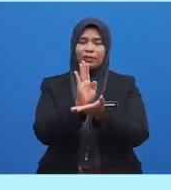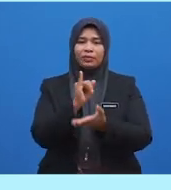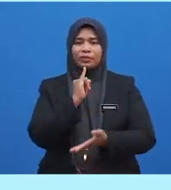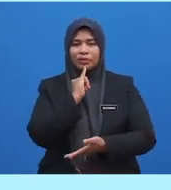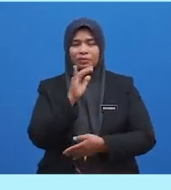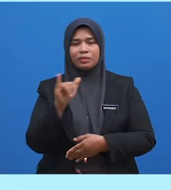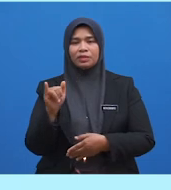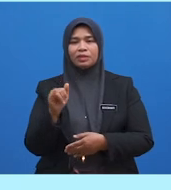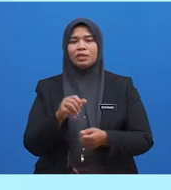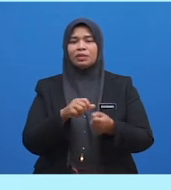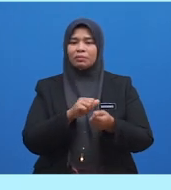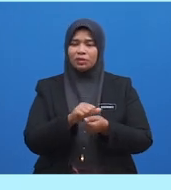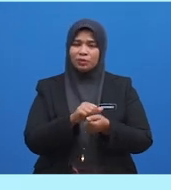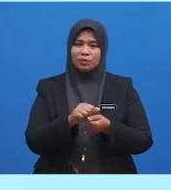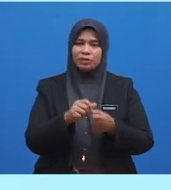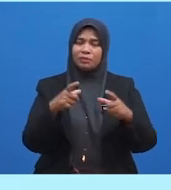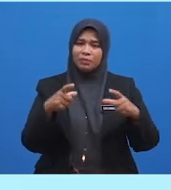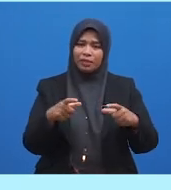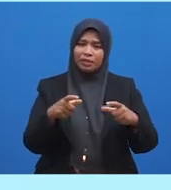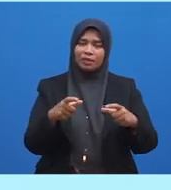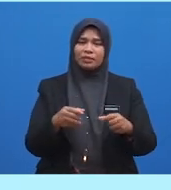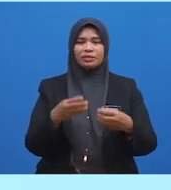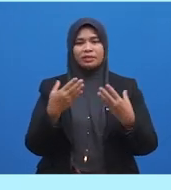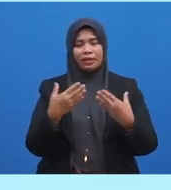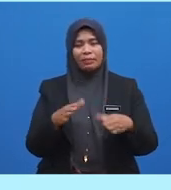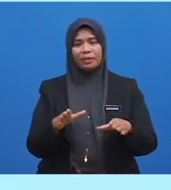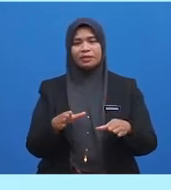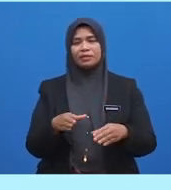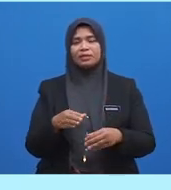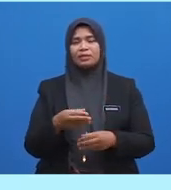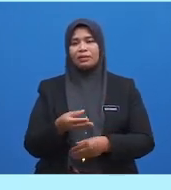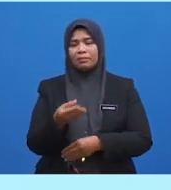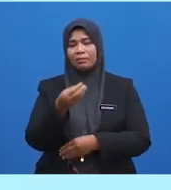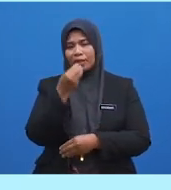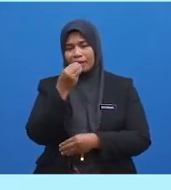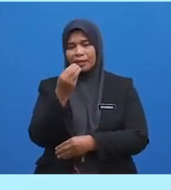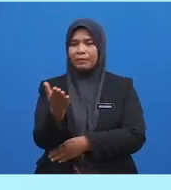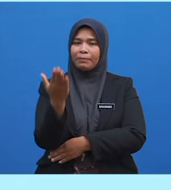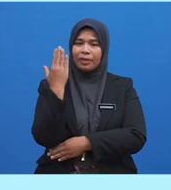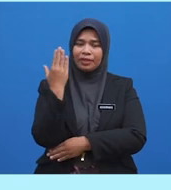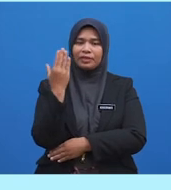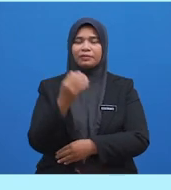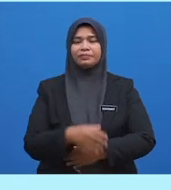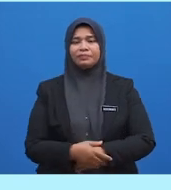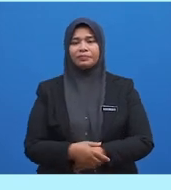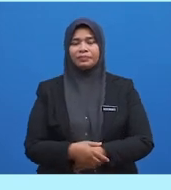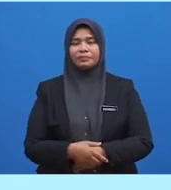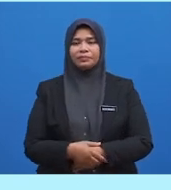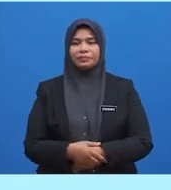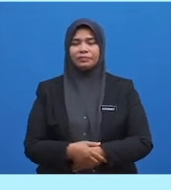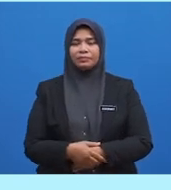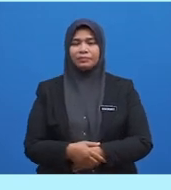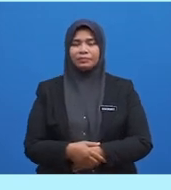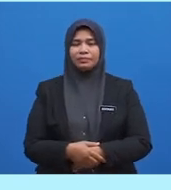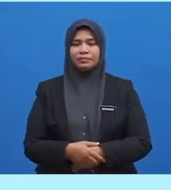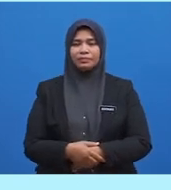ibunya mencuci Pinkan selepas sarapan pagi ngebut